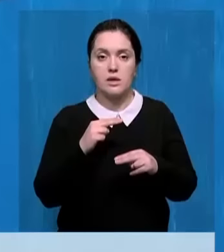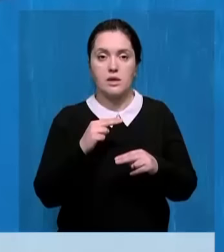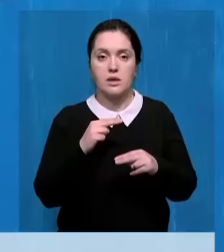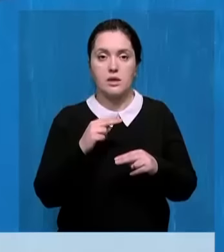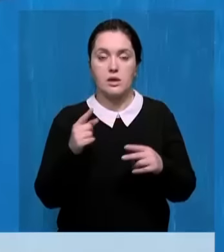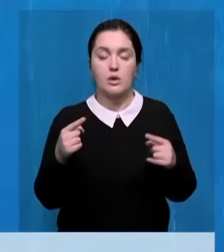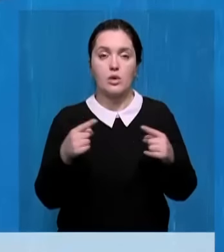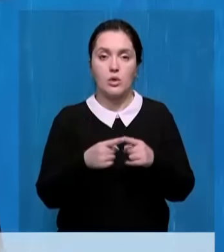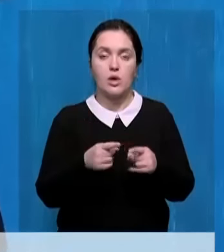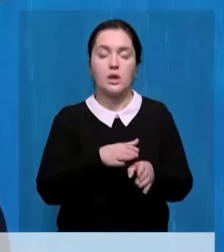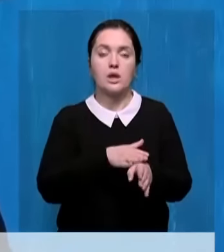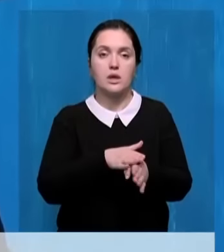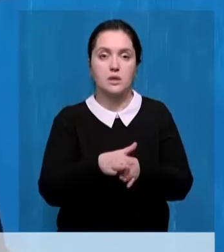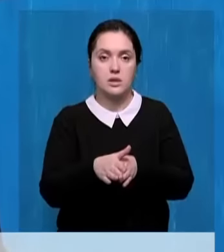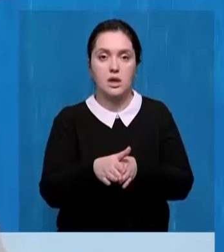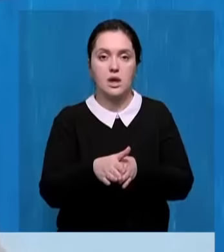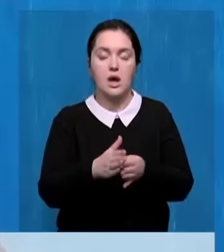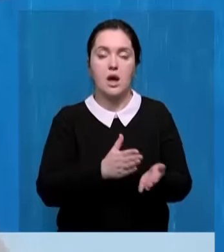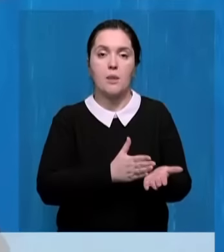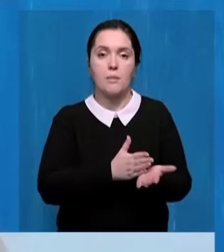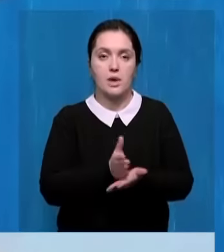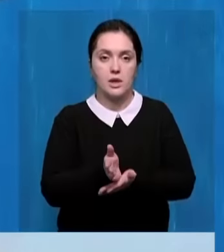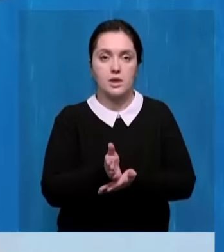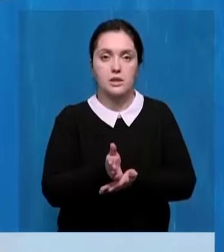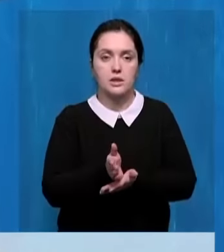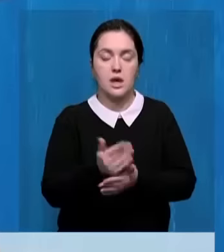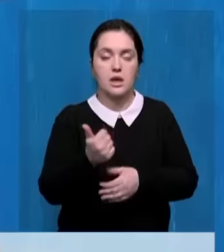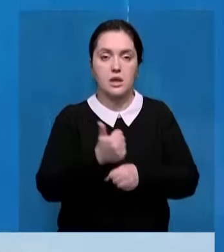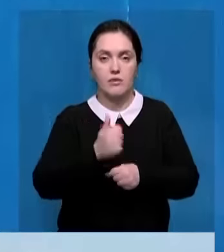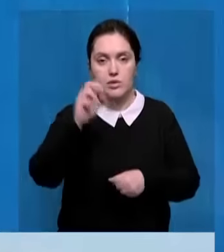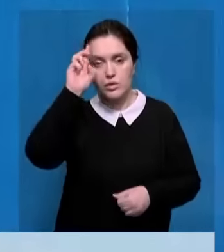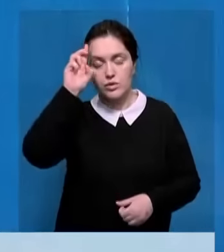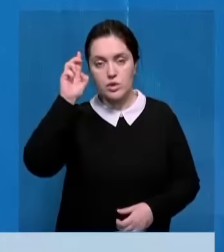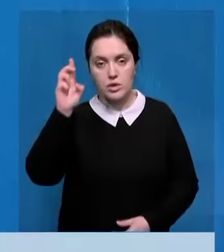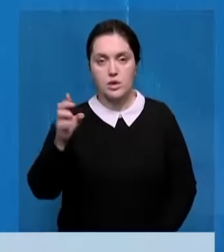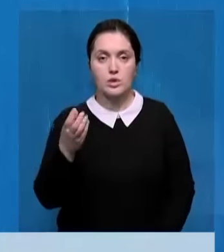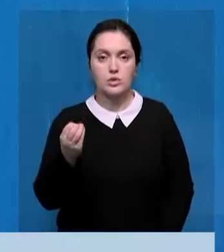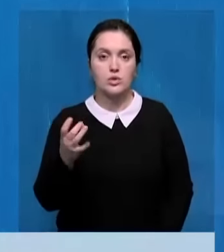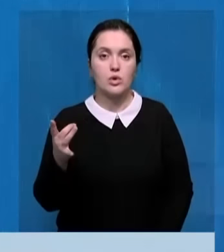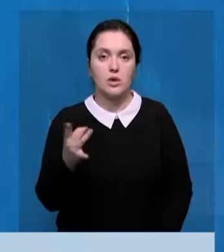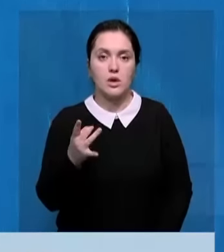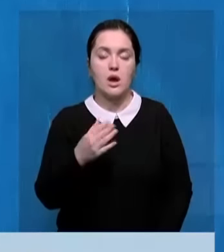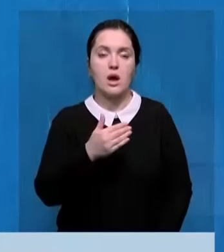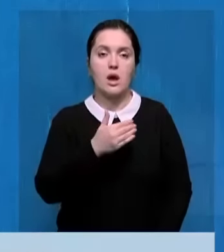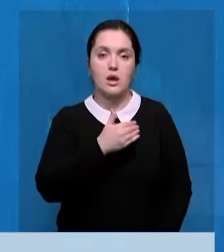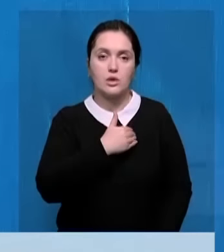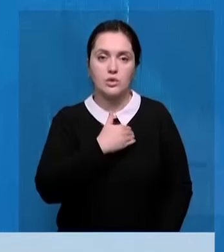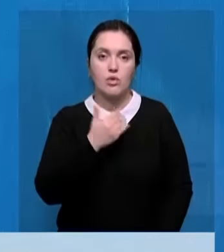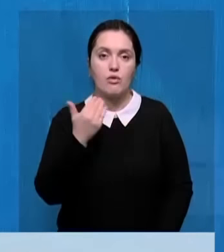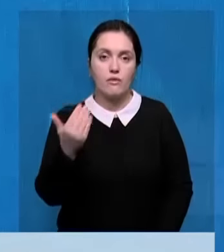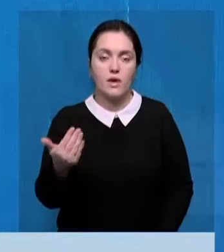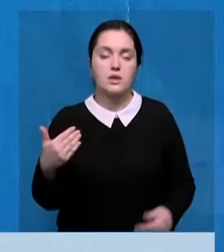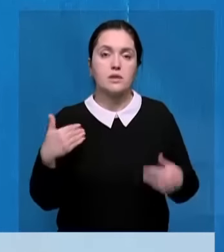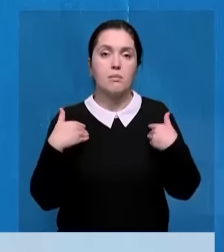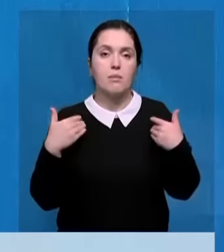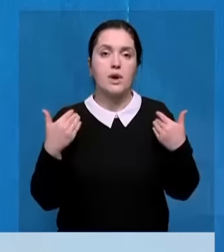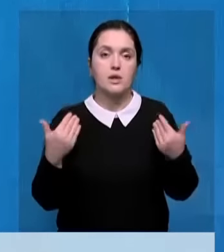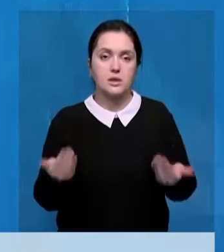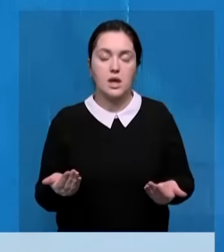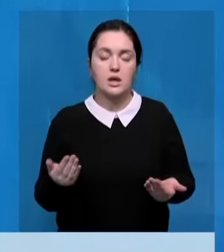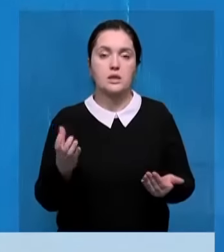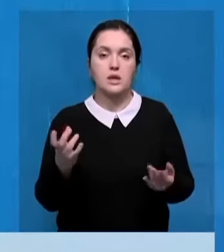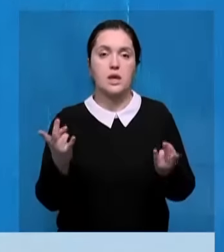конкретная реализация политики нашего главы государства. Еще раз хочу вас от всей души поздравить вас с